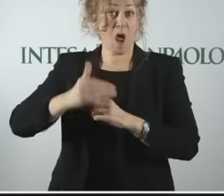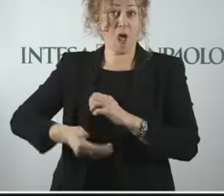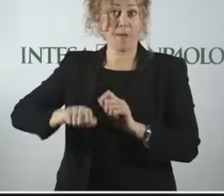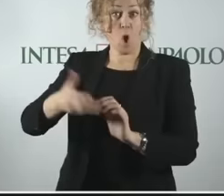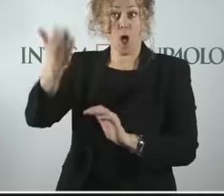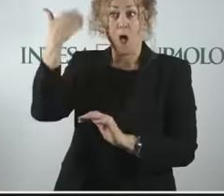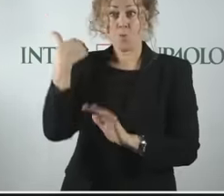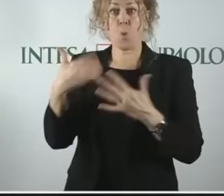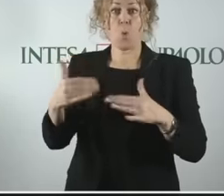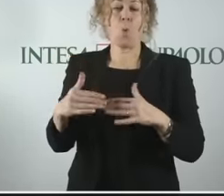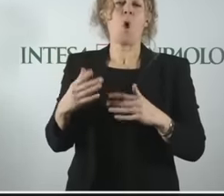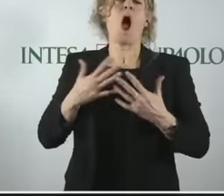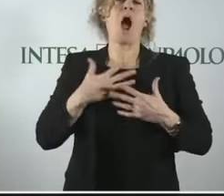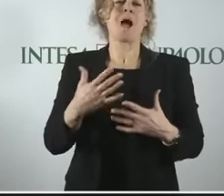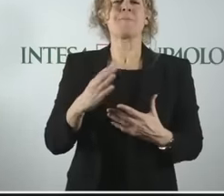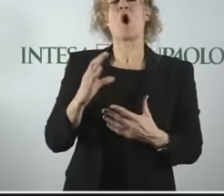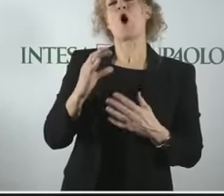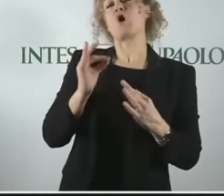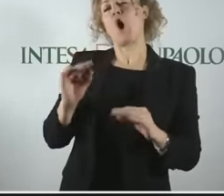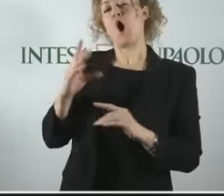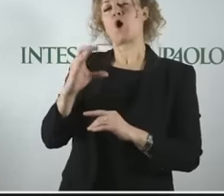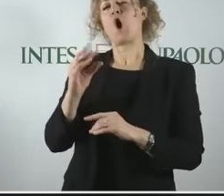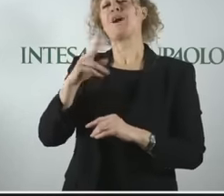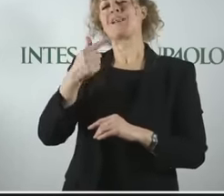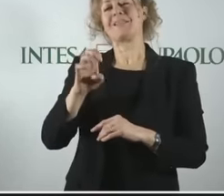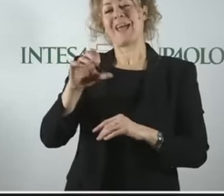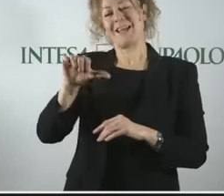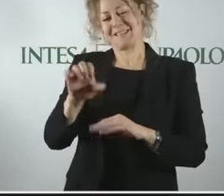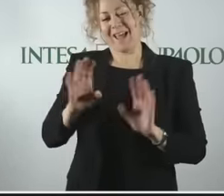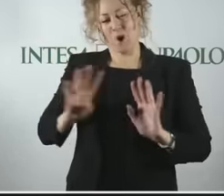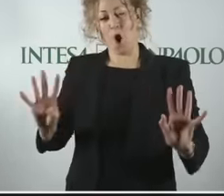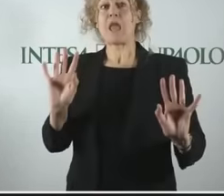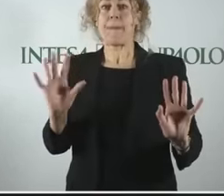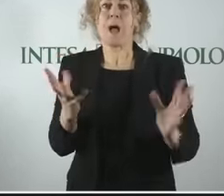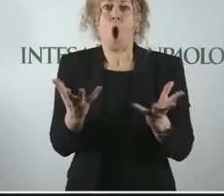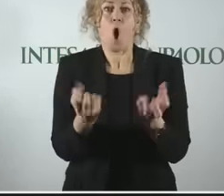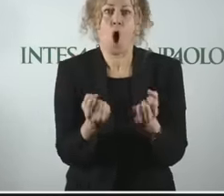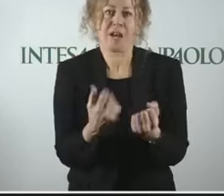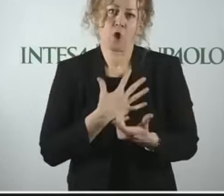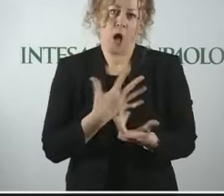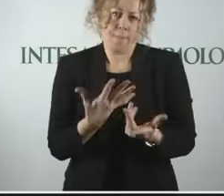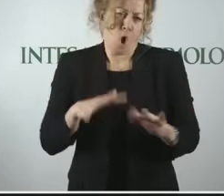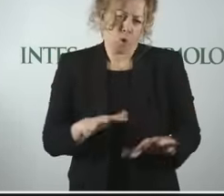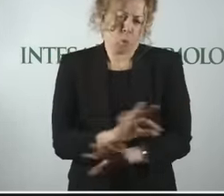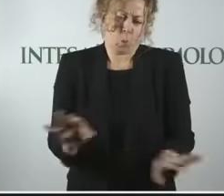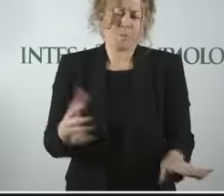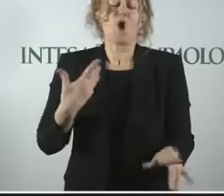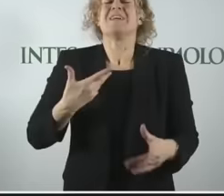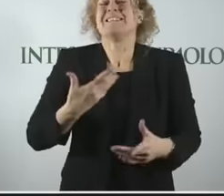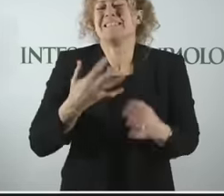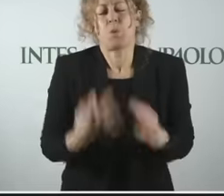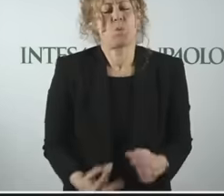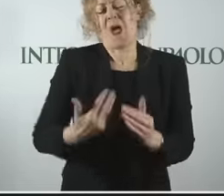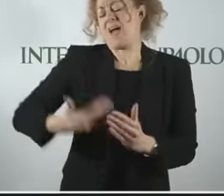l'amore poteva essere Cortese finché volevi ma che avesse un contenuto anche molto concreto non c'era il minimo dubbio Ecco questo secondo me c'è sempre